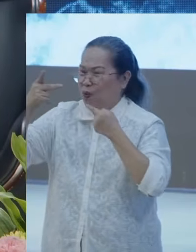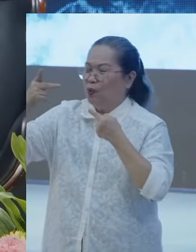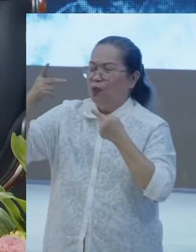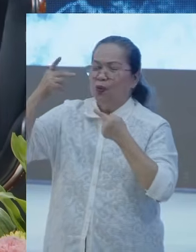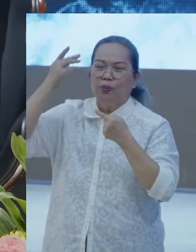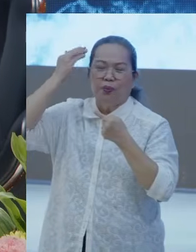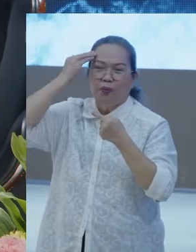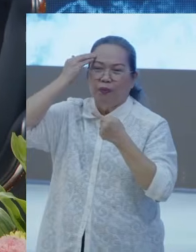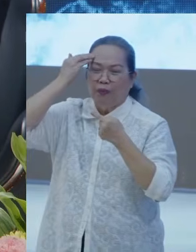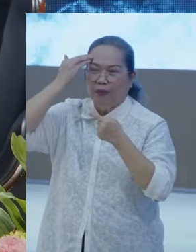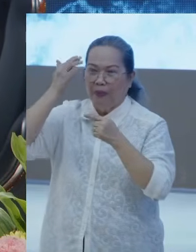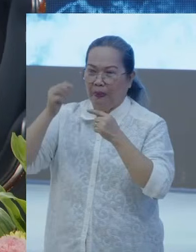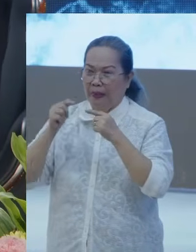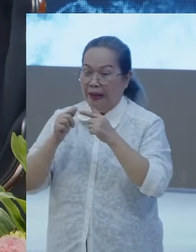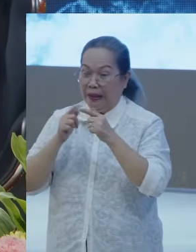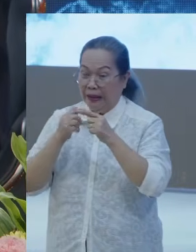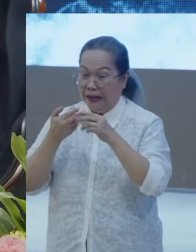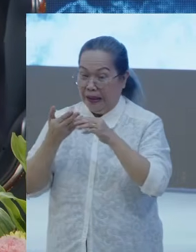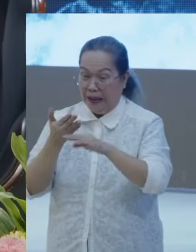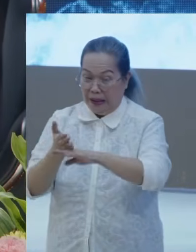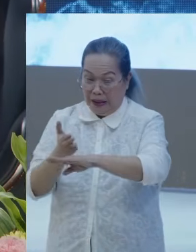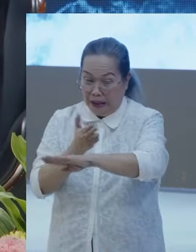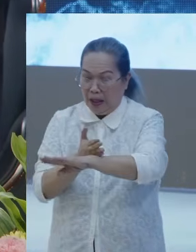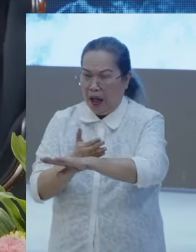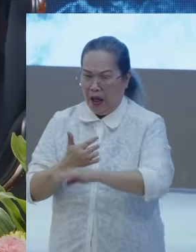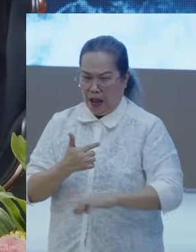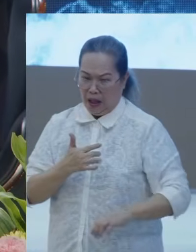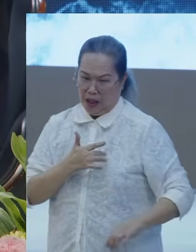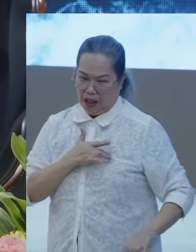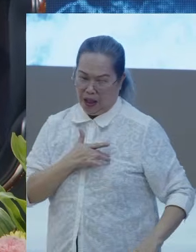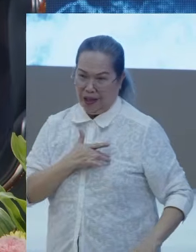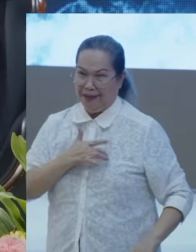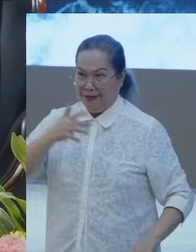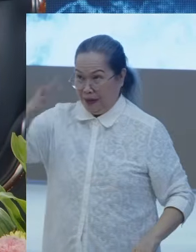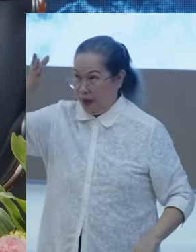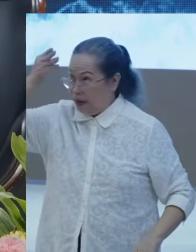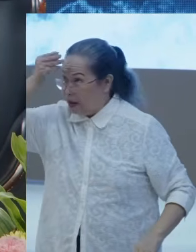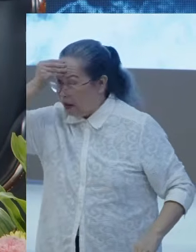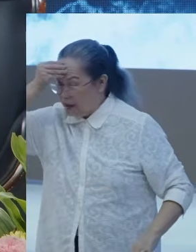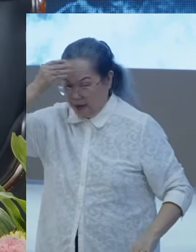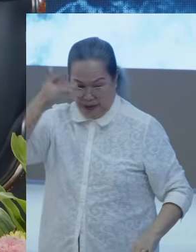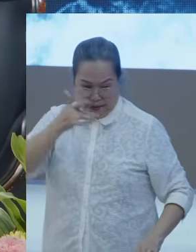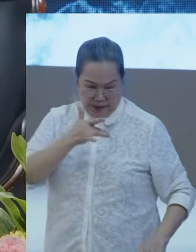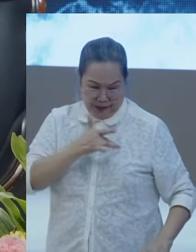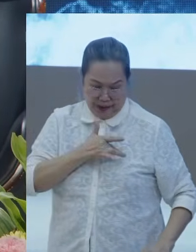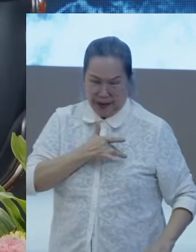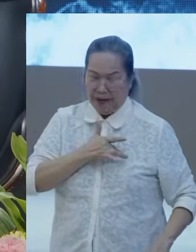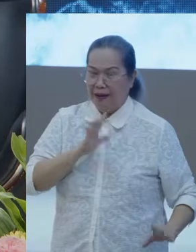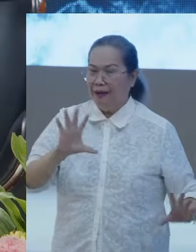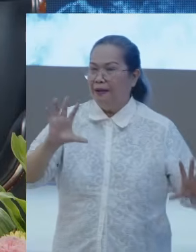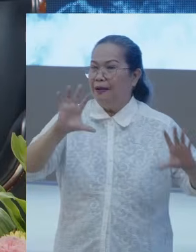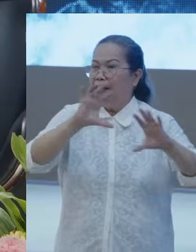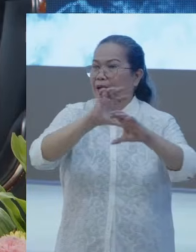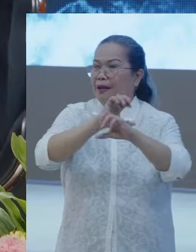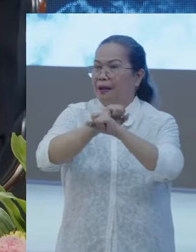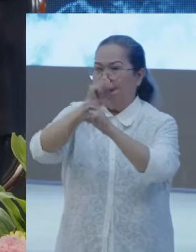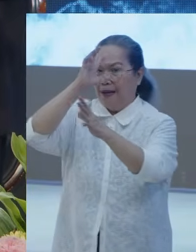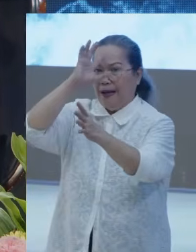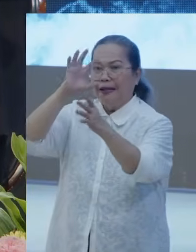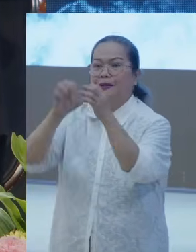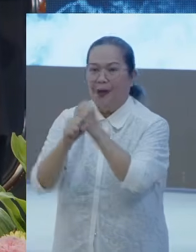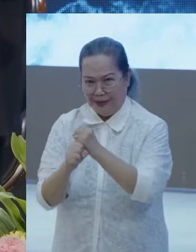Nagpo-progress sa assensus, conviction. At nagtatapos sa fiducia,